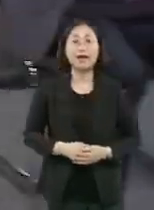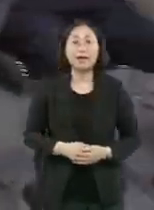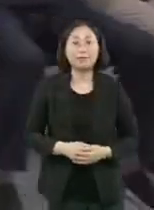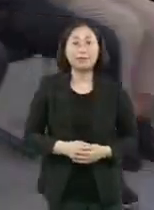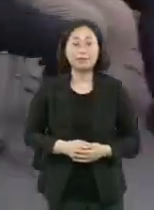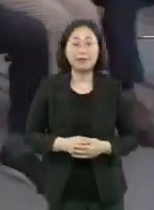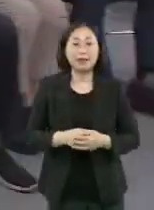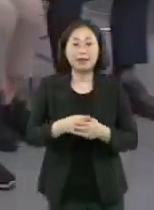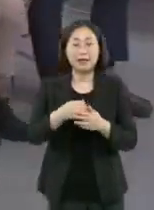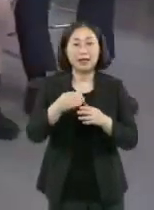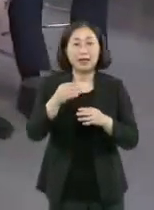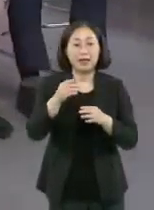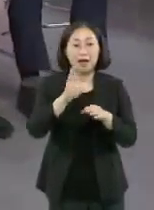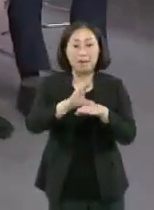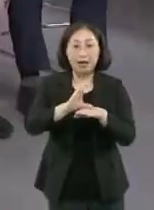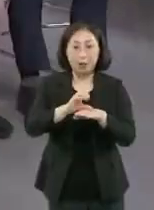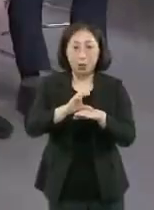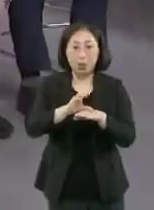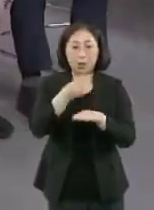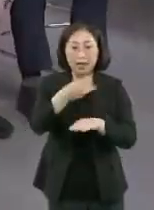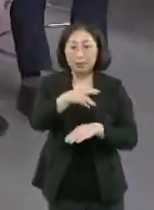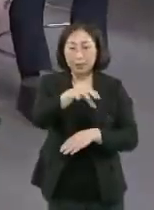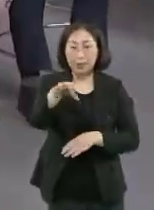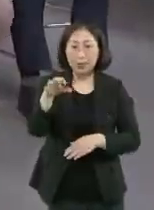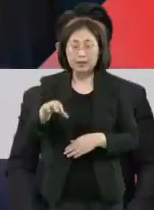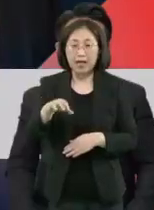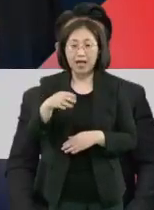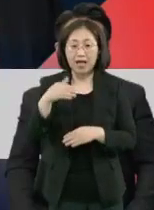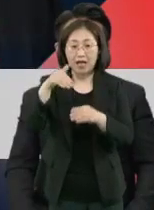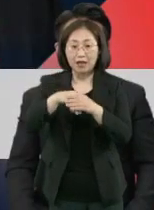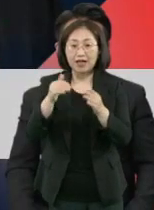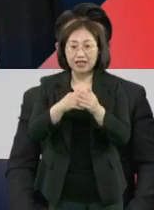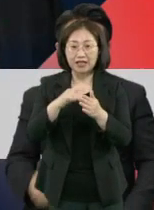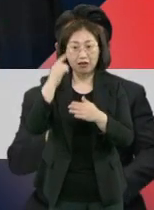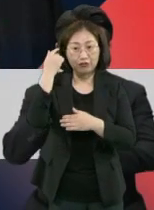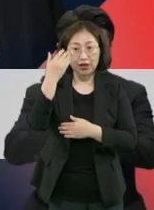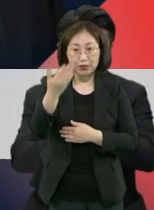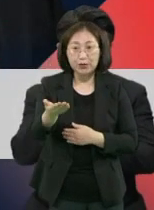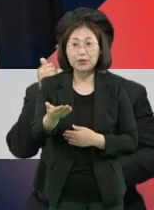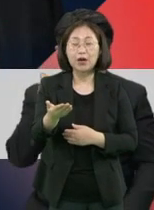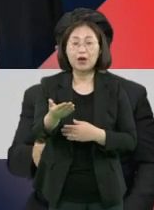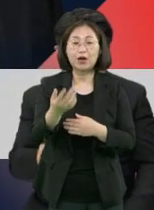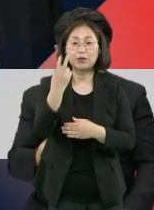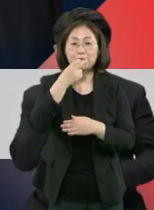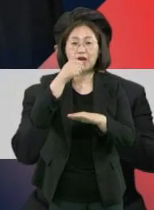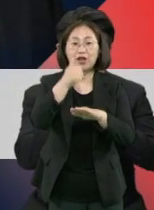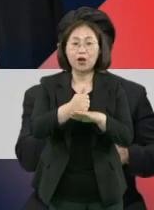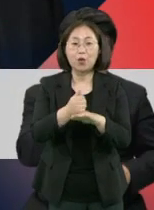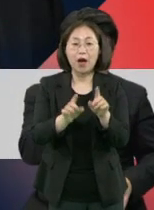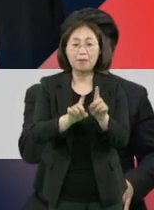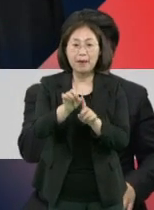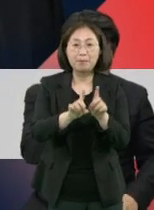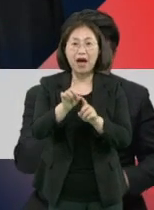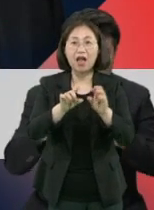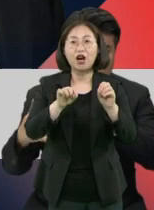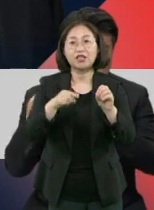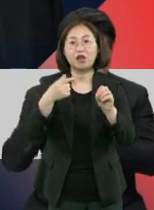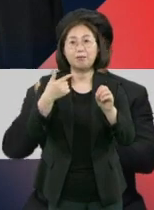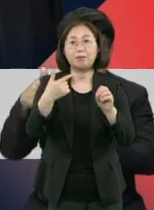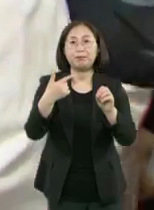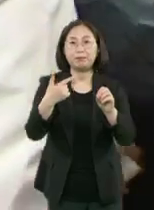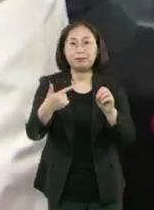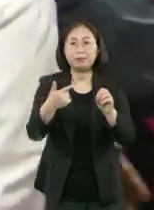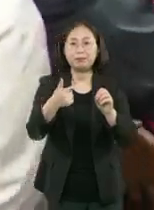방송 3사 출구조사 결과 0.8%포인트 차로 동갑내기 허태정 현 대전시장과 초접전을 벌였던 이장우